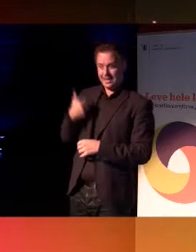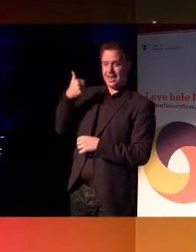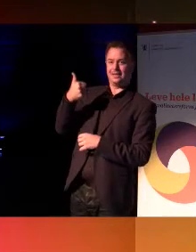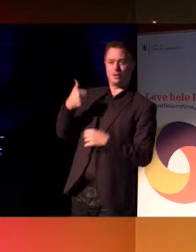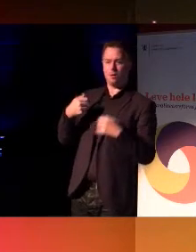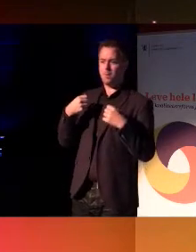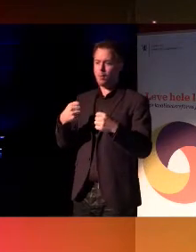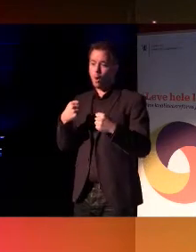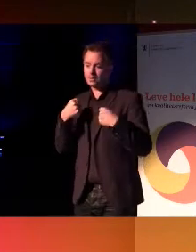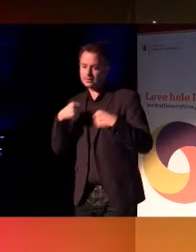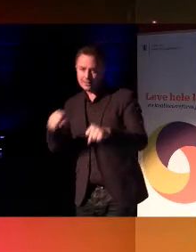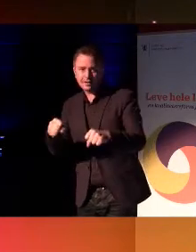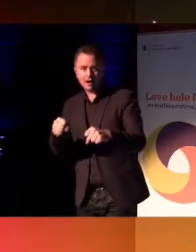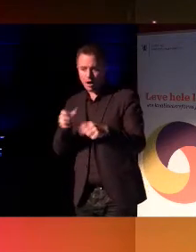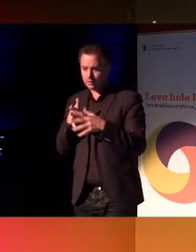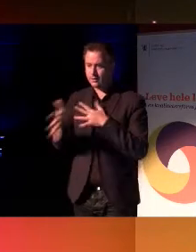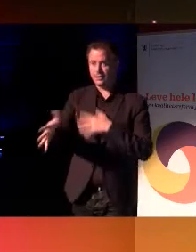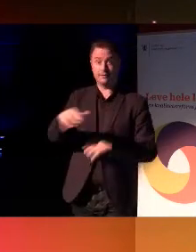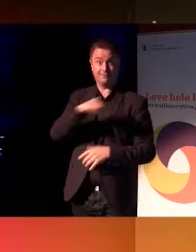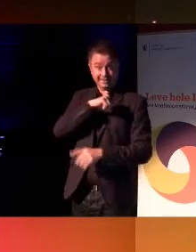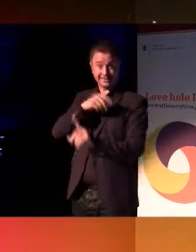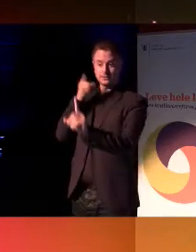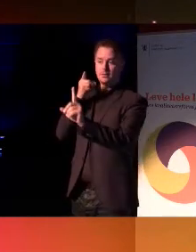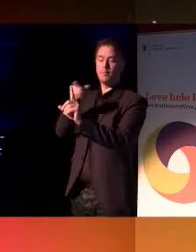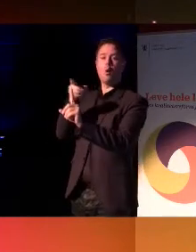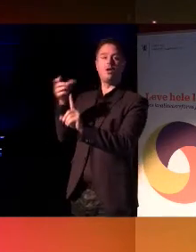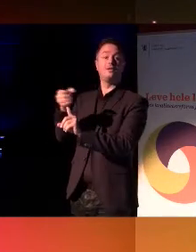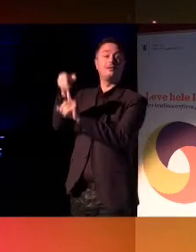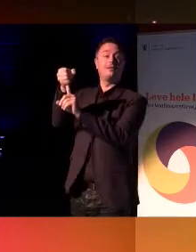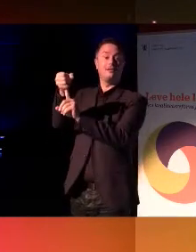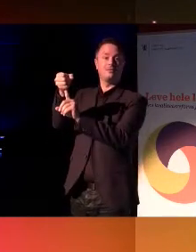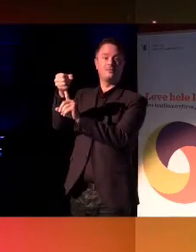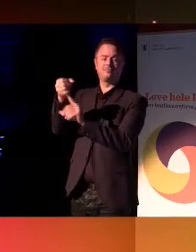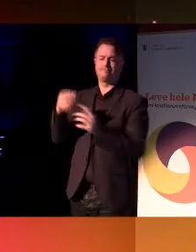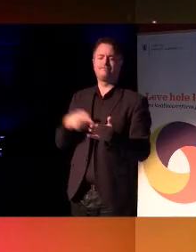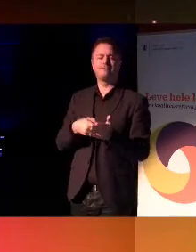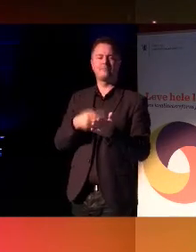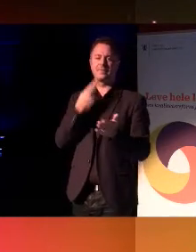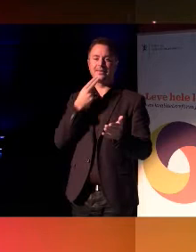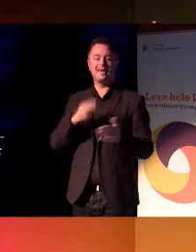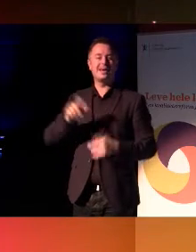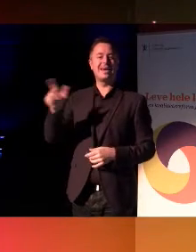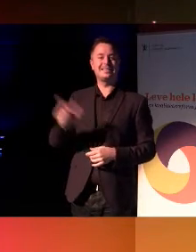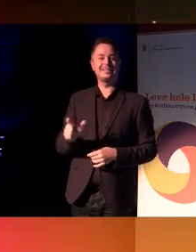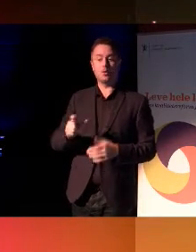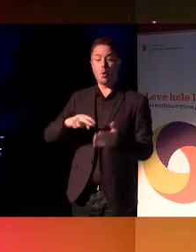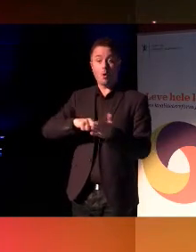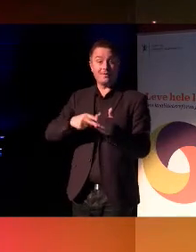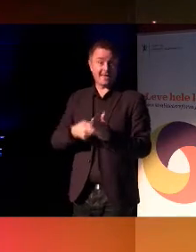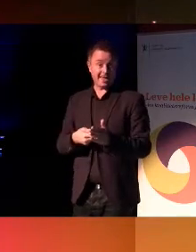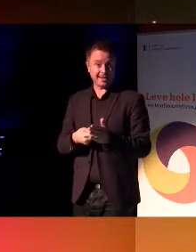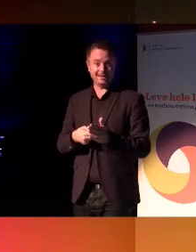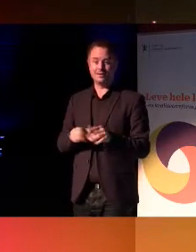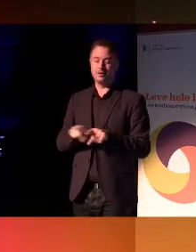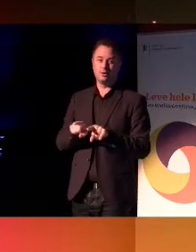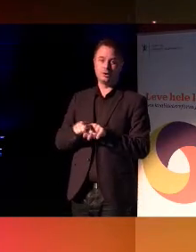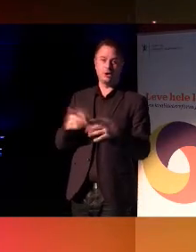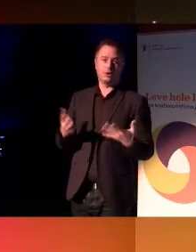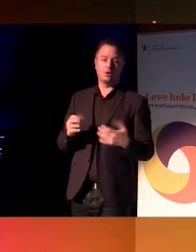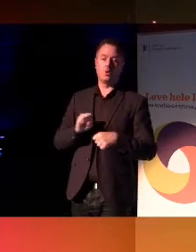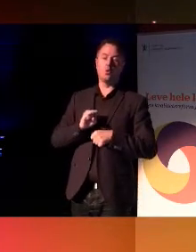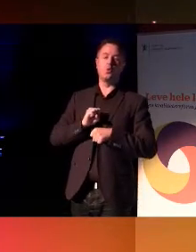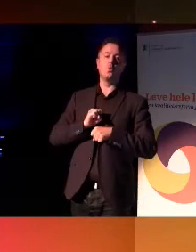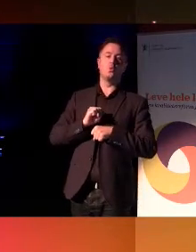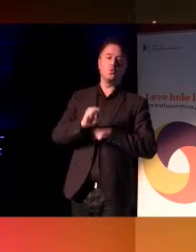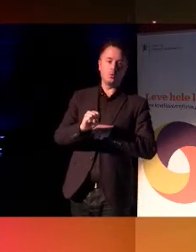og korrigere for å komme i mål? Og da har vi dette med risikohåndteringen for å ta ned faren for svikt.